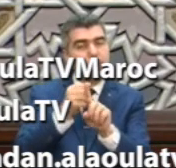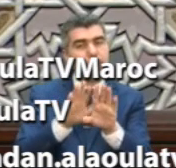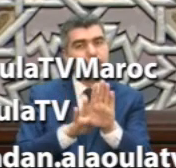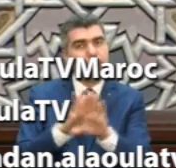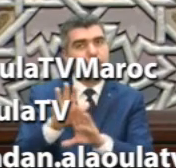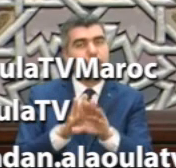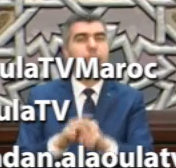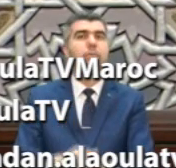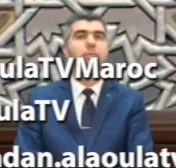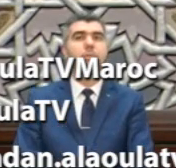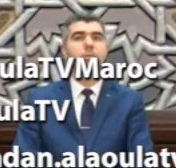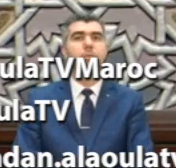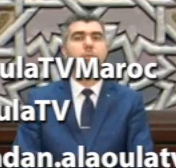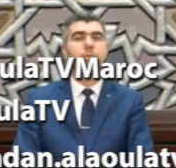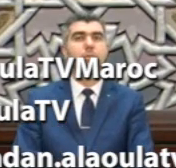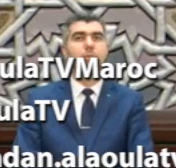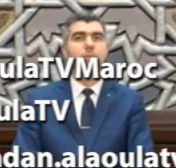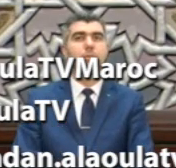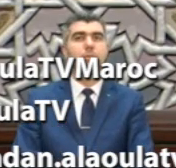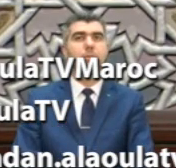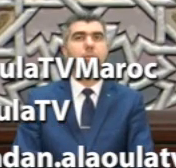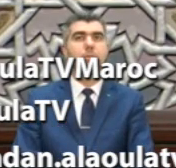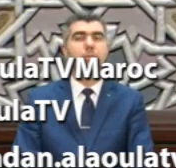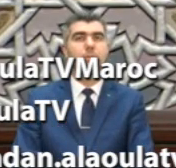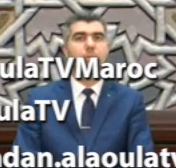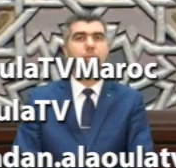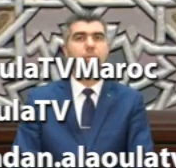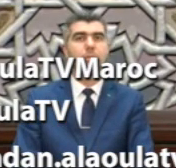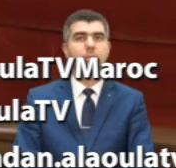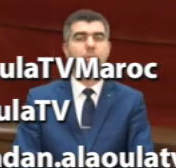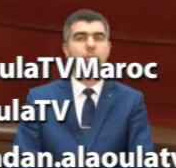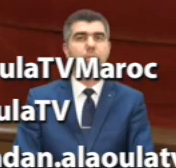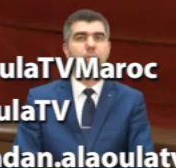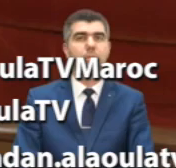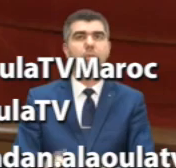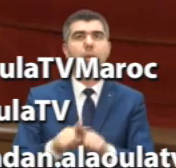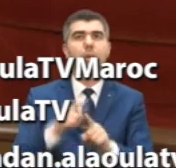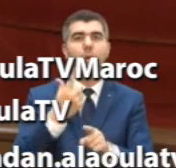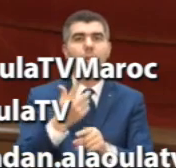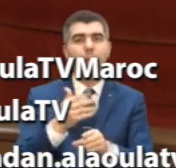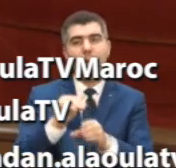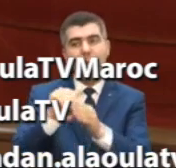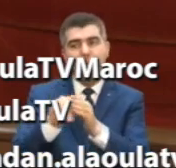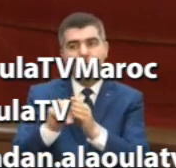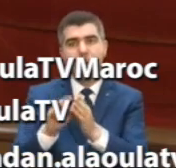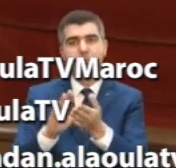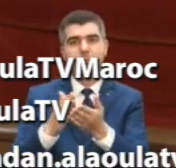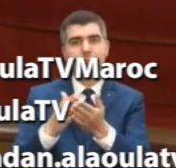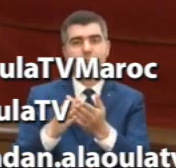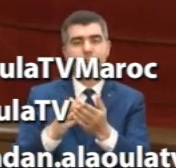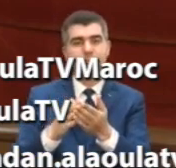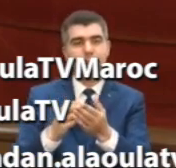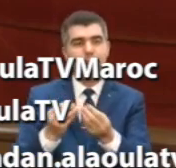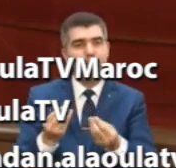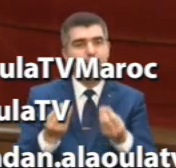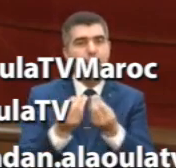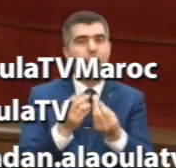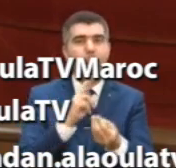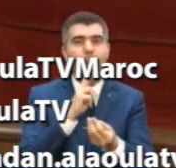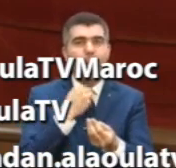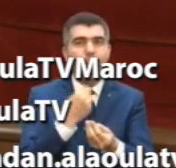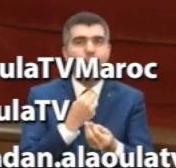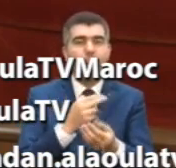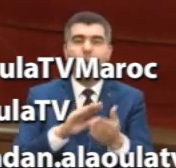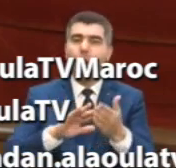يتجاوز المعادلة المعارضة والأغلبية، لأن هذا مسألة